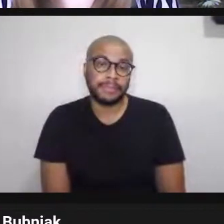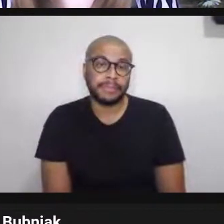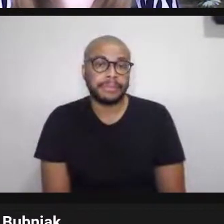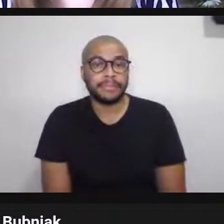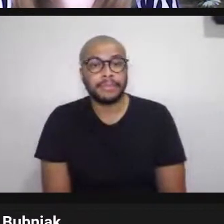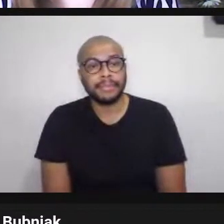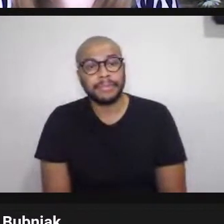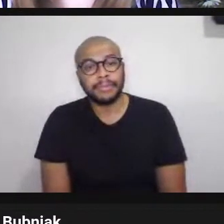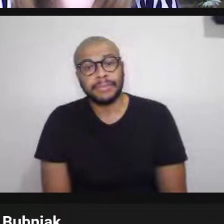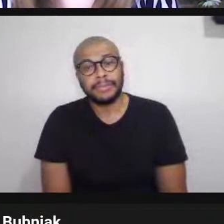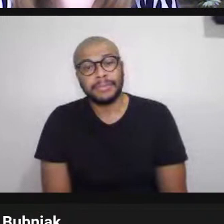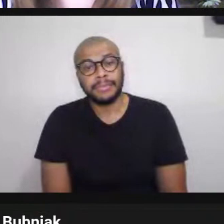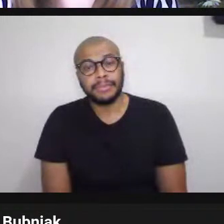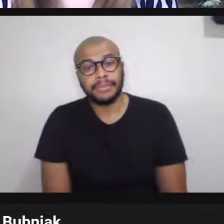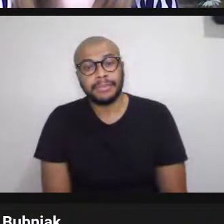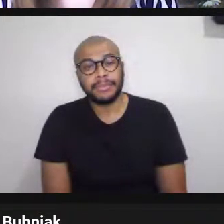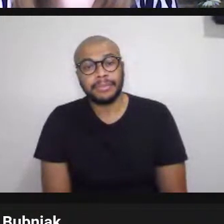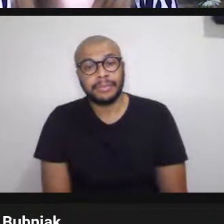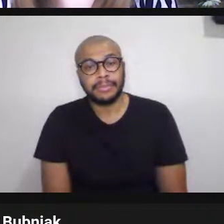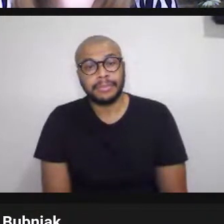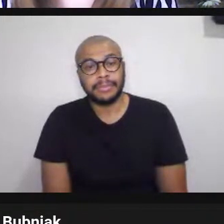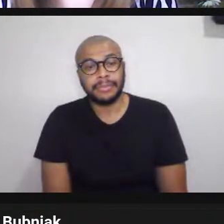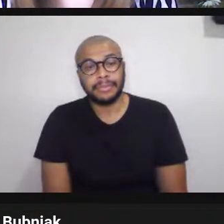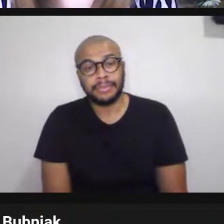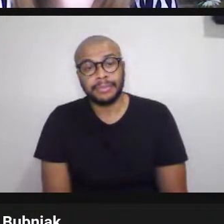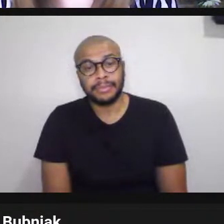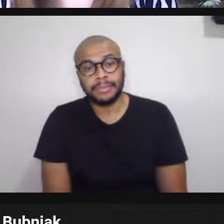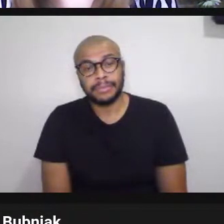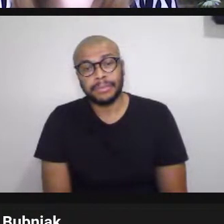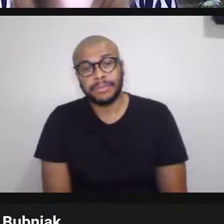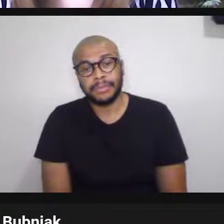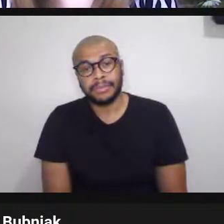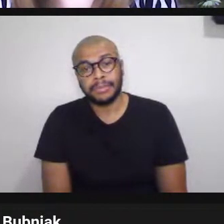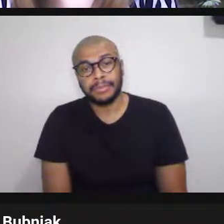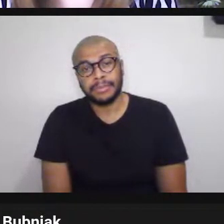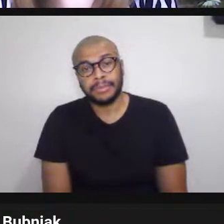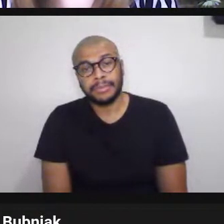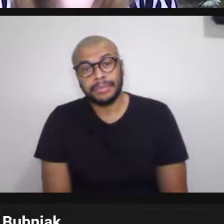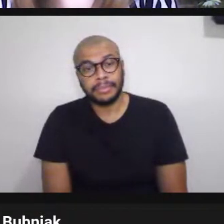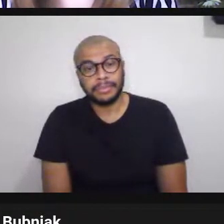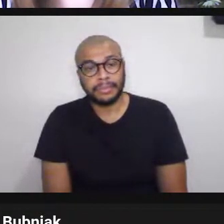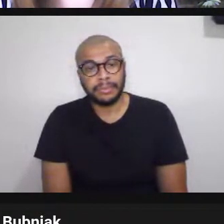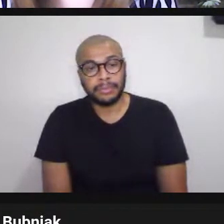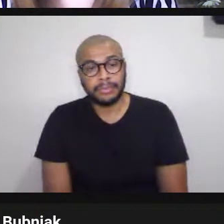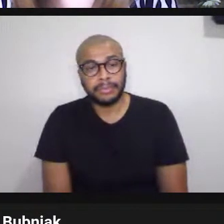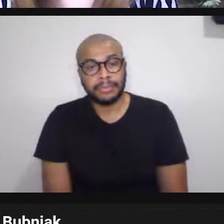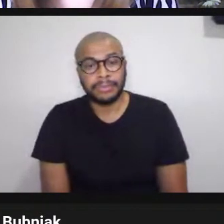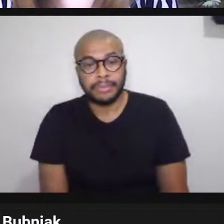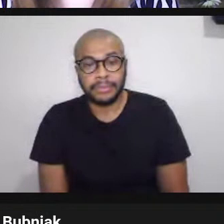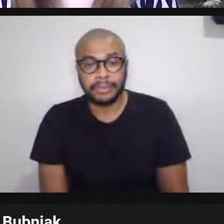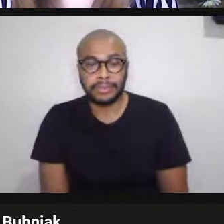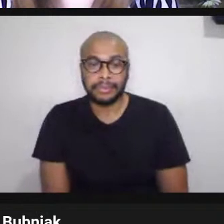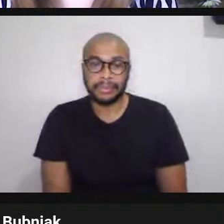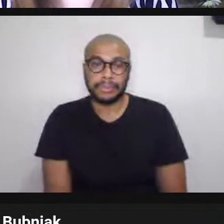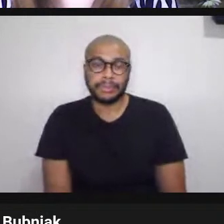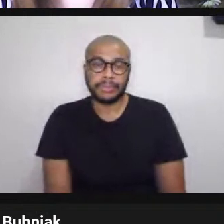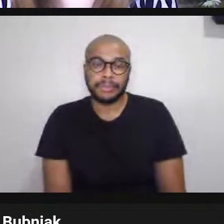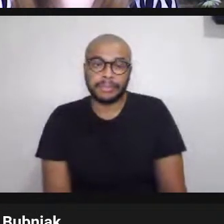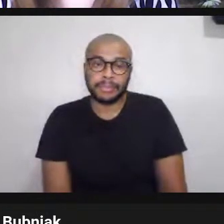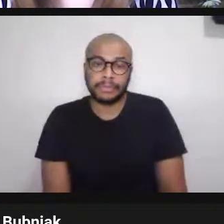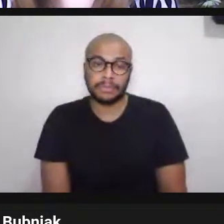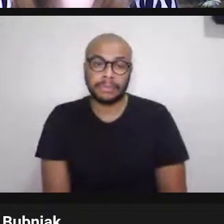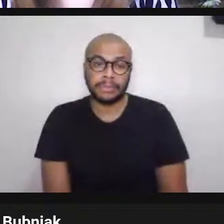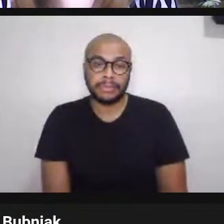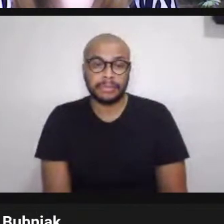z Polski, z tym, że w tym czasie ten region należał do Imperium Austro-Węgierskiego, do